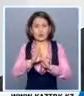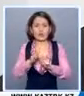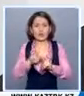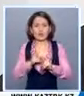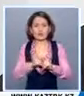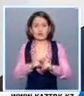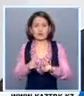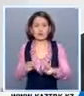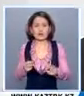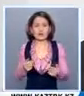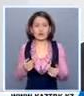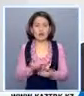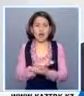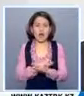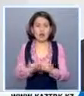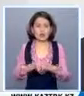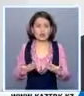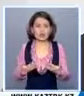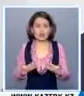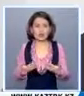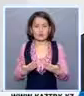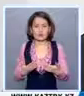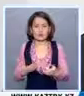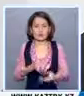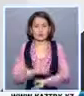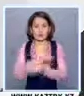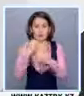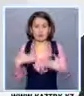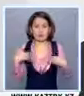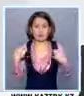Самарқандтың көктасы жібіген мейрамдарымыз құтты болсын, қадамдарымызға үмітсін.